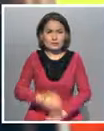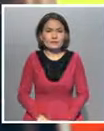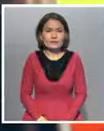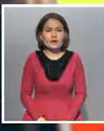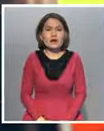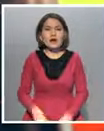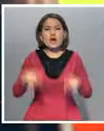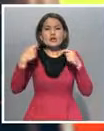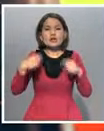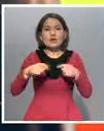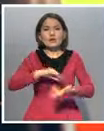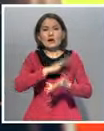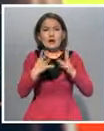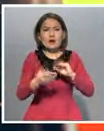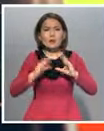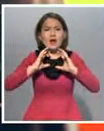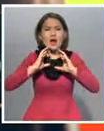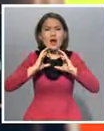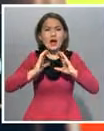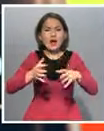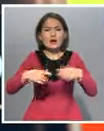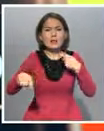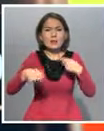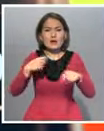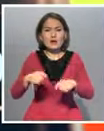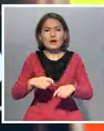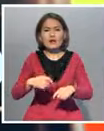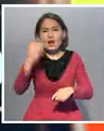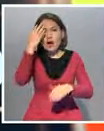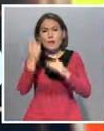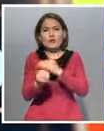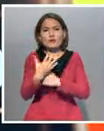Соңғы сауда қорытындысына қарағанда әлем нарығында Brent мұнайының бір баррелі